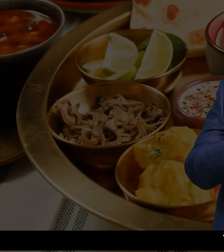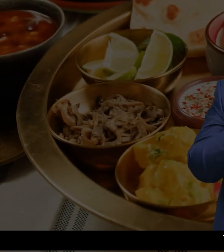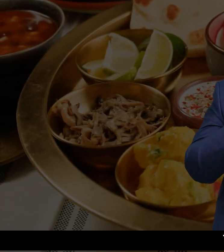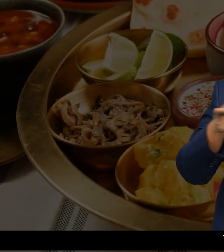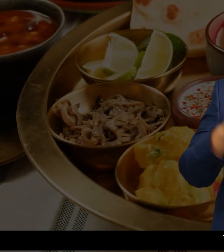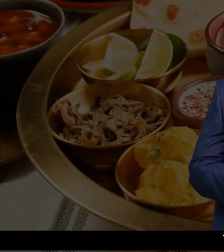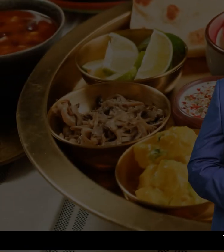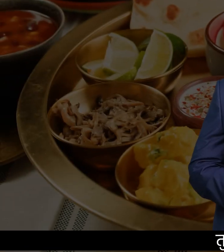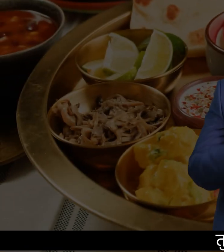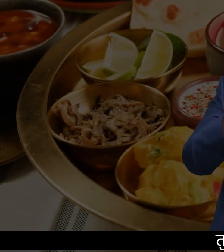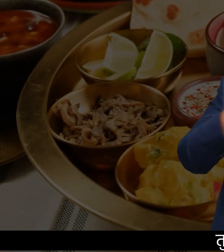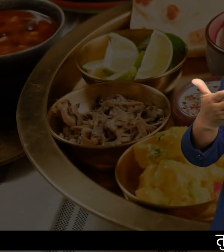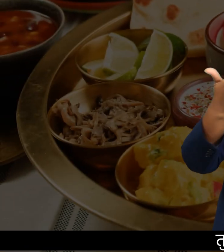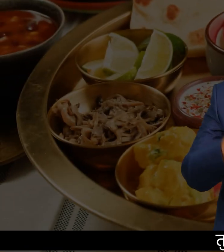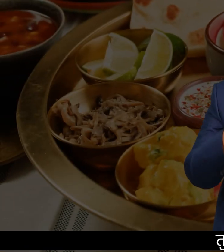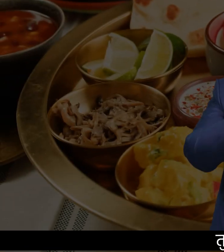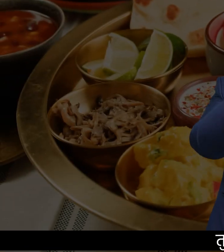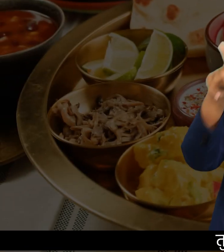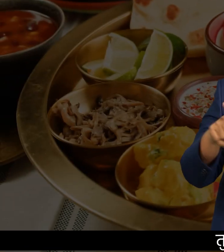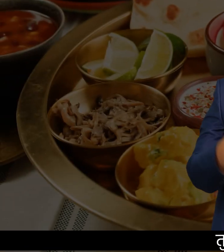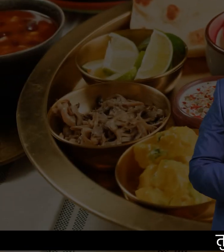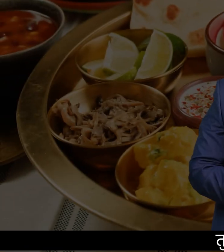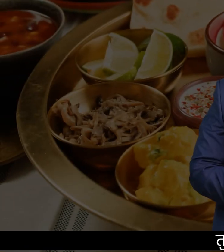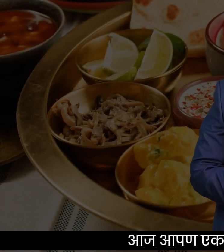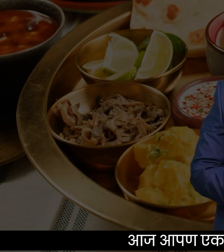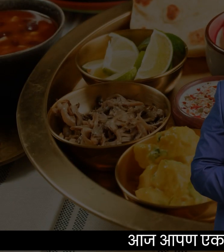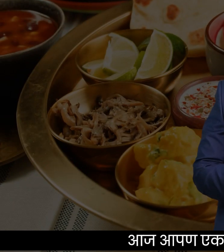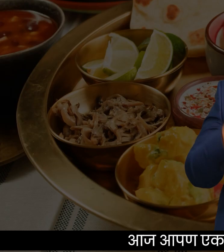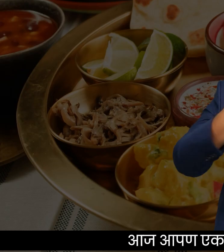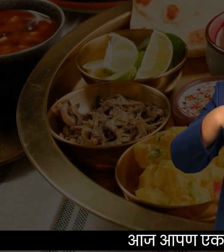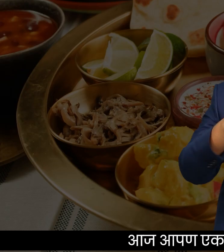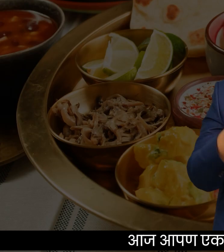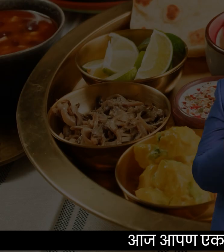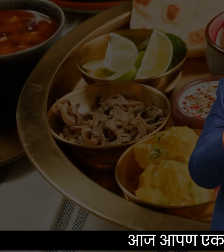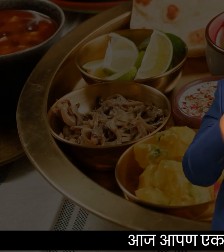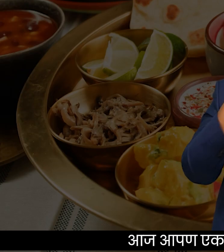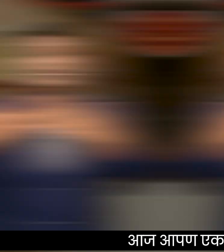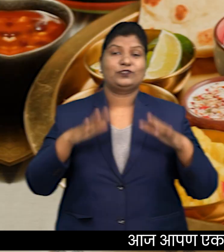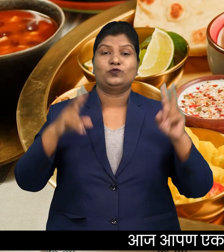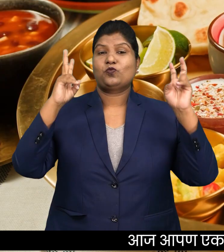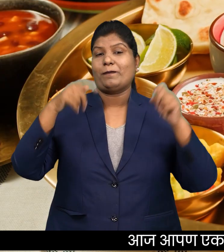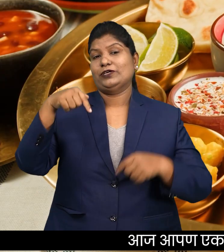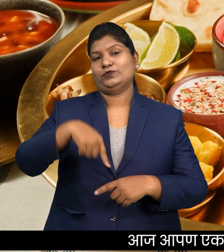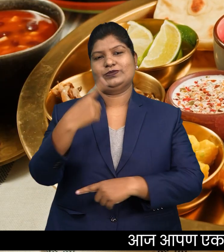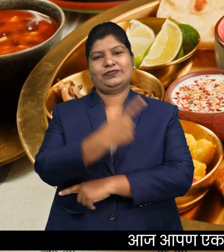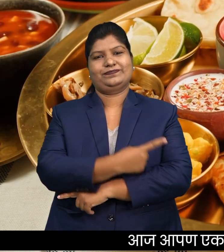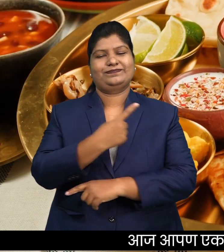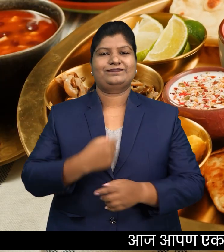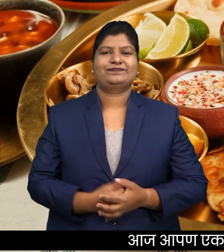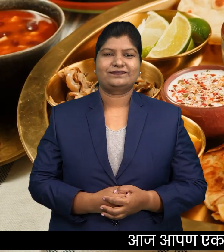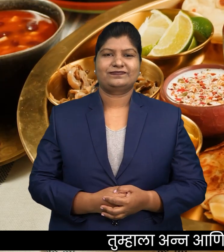नमस्कार विद्यार्थ्यांनो, तुम्हा सर्वांचे स्वागत आहे. आज आपण एका मनोरंजक विषयाला सुरुवात